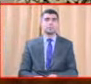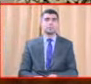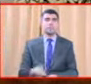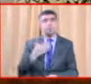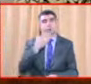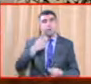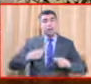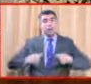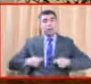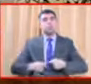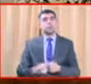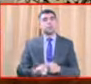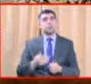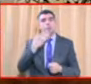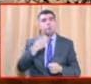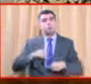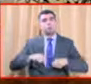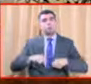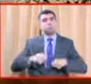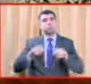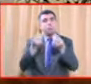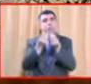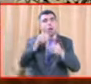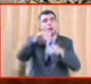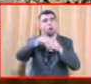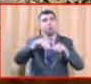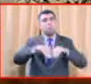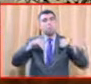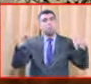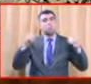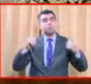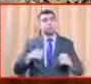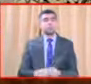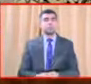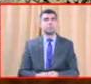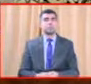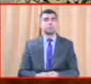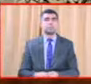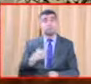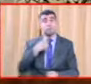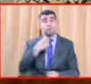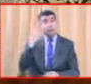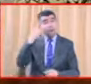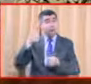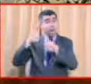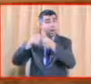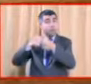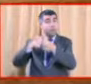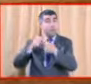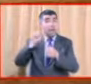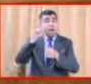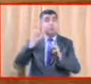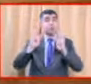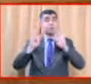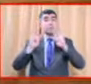شكرا سيد الرئيس. شكرا سيد النائب المحترم. اللي كنعرفوه هو من